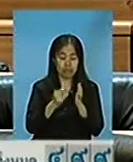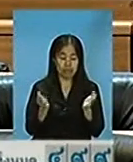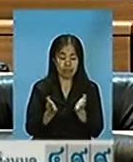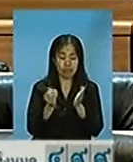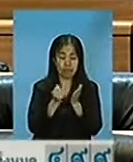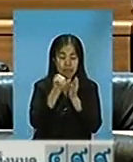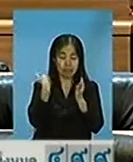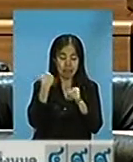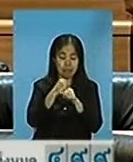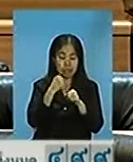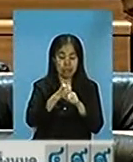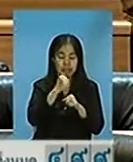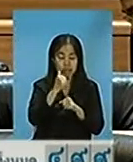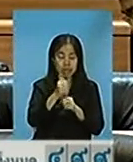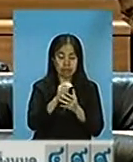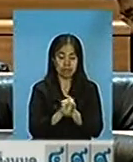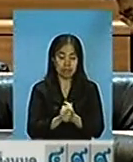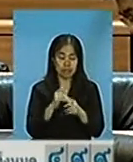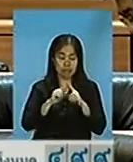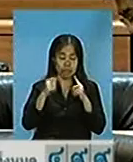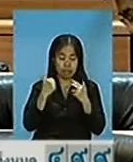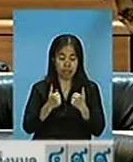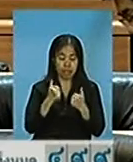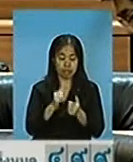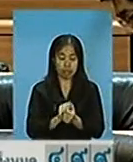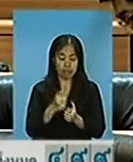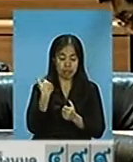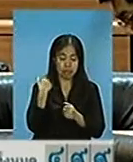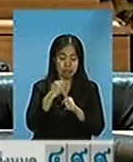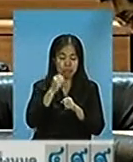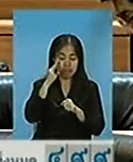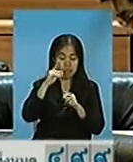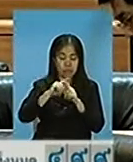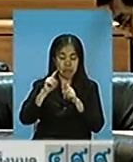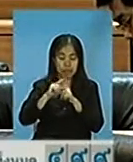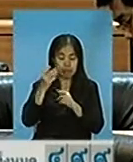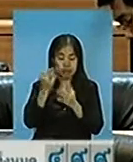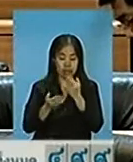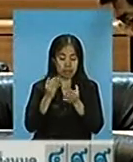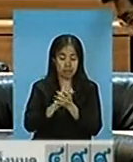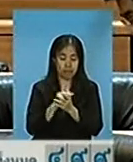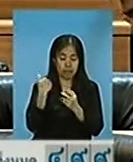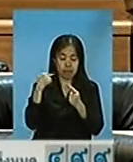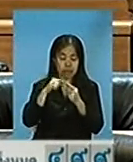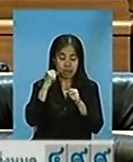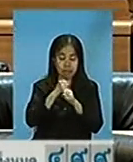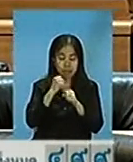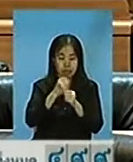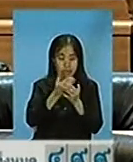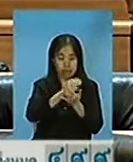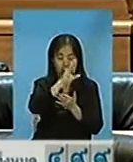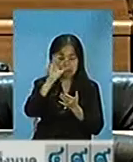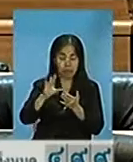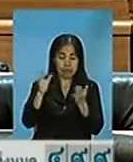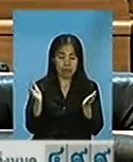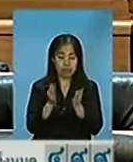ที่วันนี้ถ้าเกิดมีบริษัทใดก็แล้วแต่มาขอรับทุนสนับสนุนท่